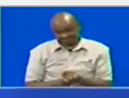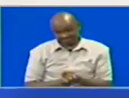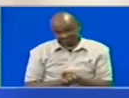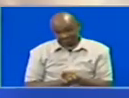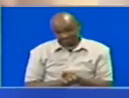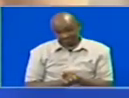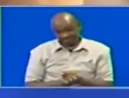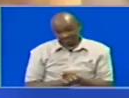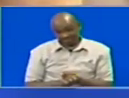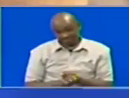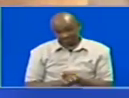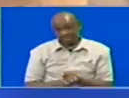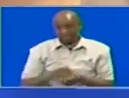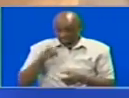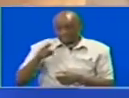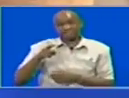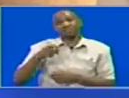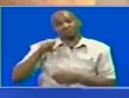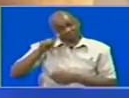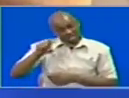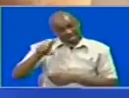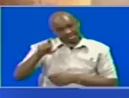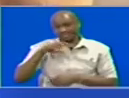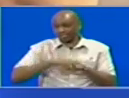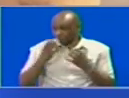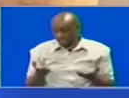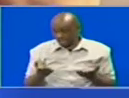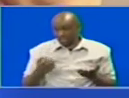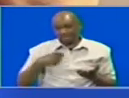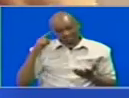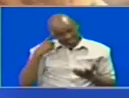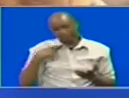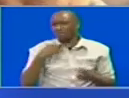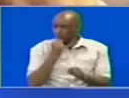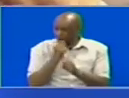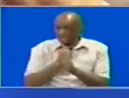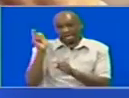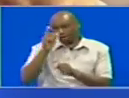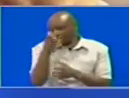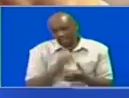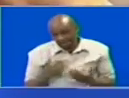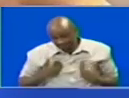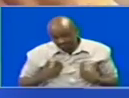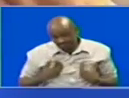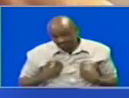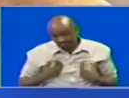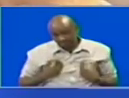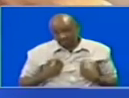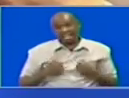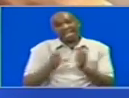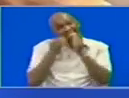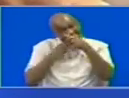tu. Hizi virusi naona kaa kwa sababu nimefanya kazi Nairobi miaka